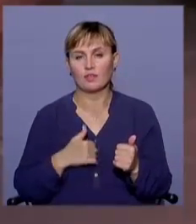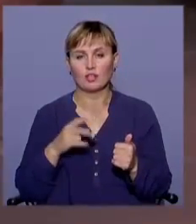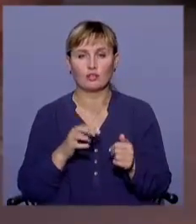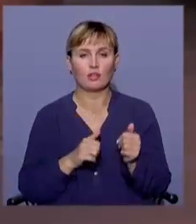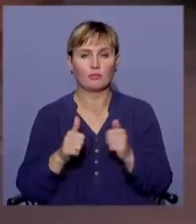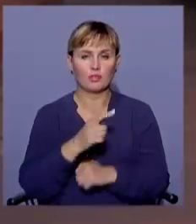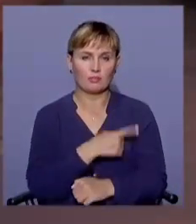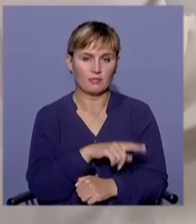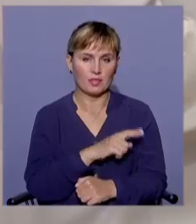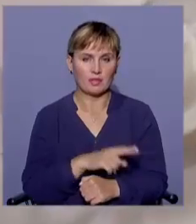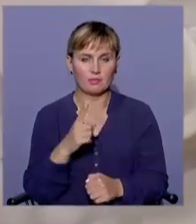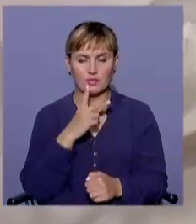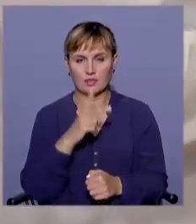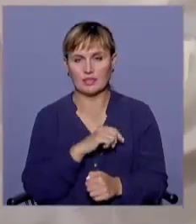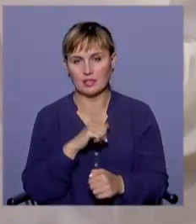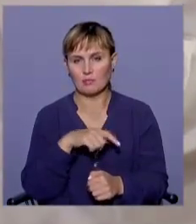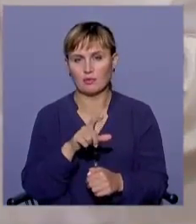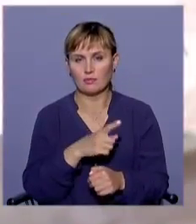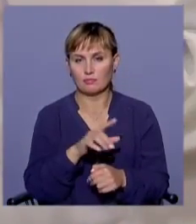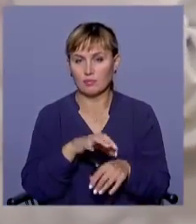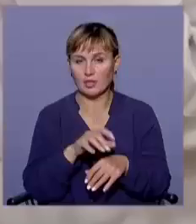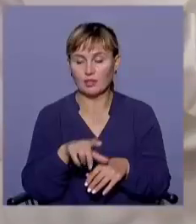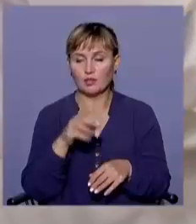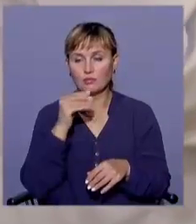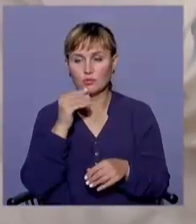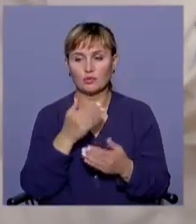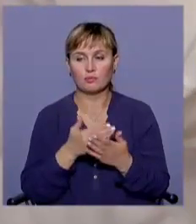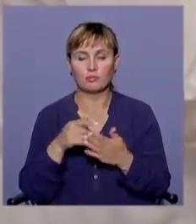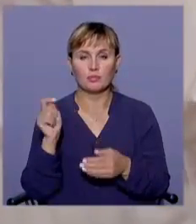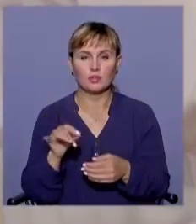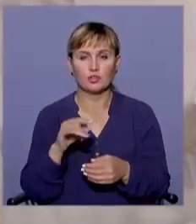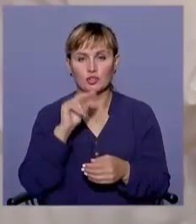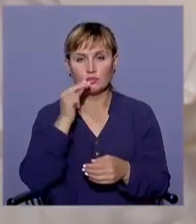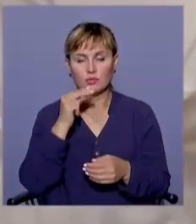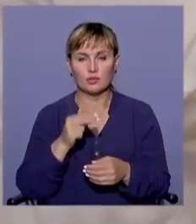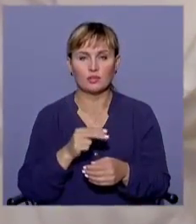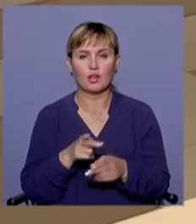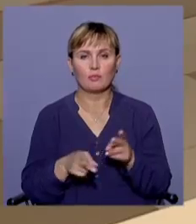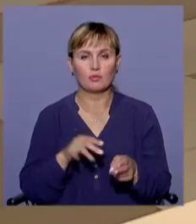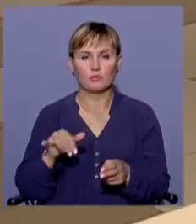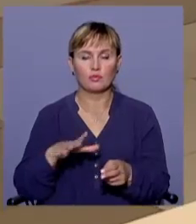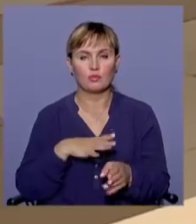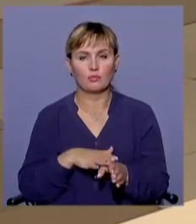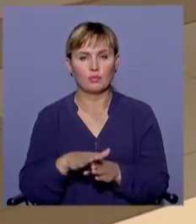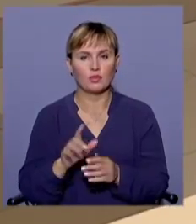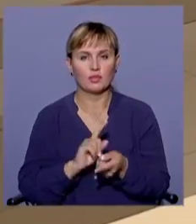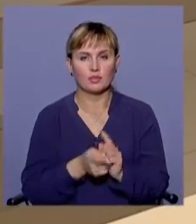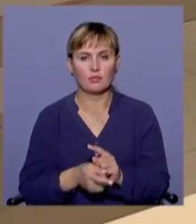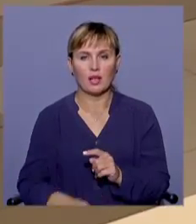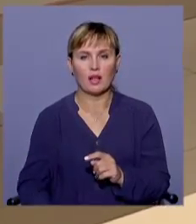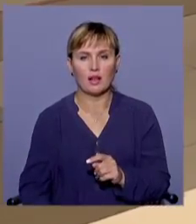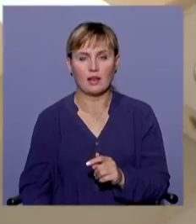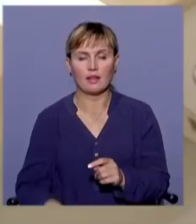опережая медиков, первую оценку дали сами пациенты. Этот мужчина, например, приехал из Шымкента. Перенес операцию по полной замене коленного